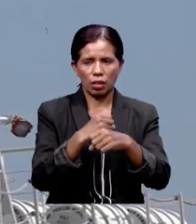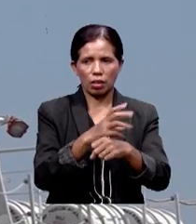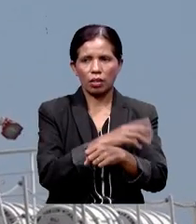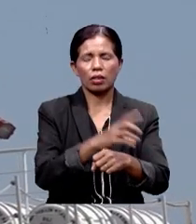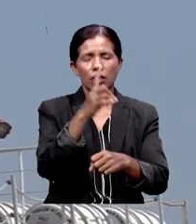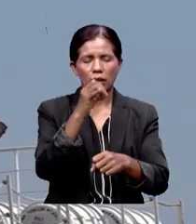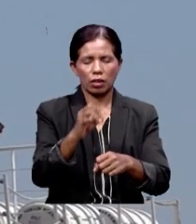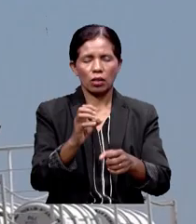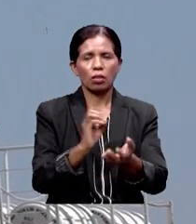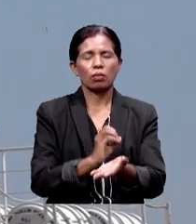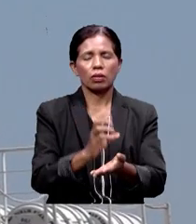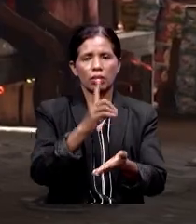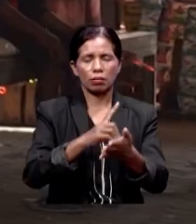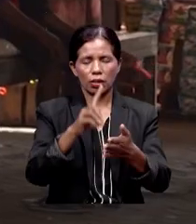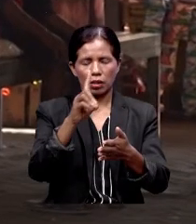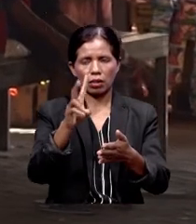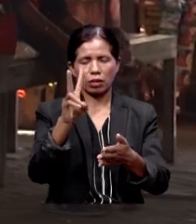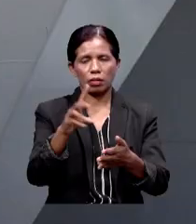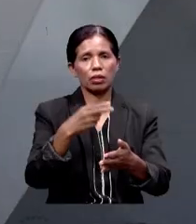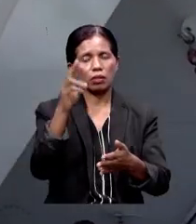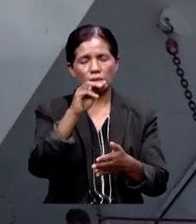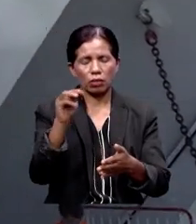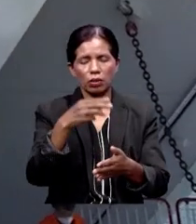ekusi semana ida dalarua iha loron siguna no kinta